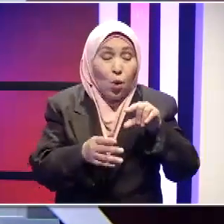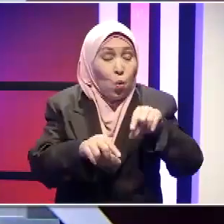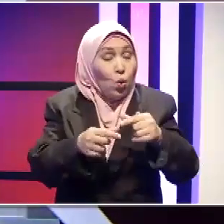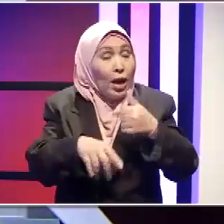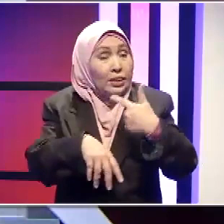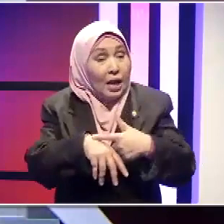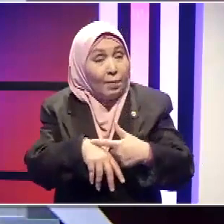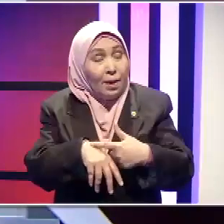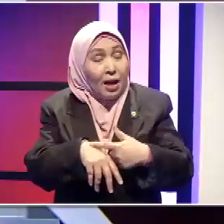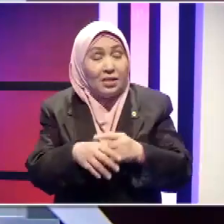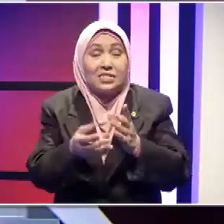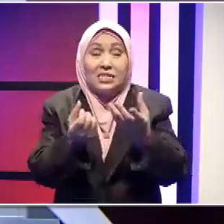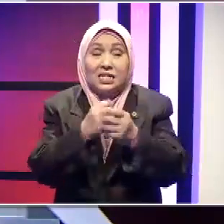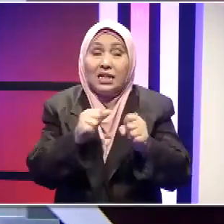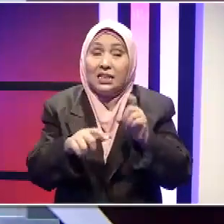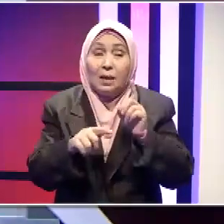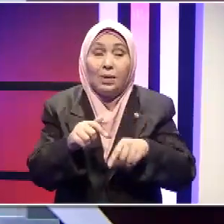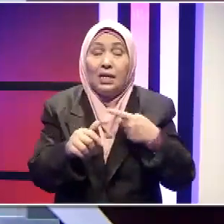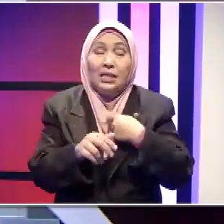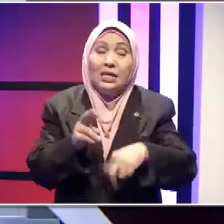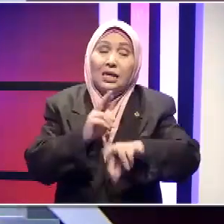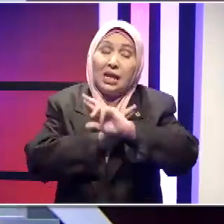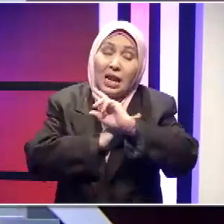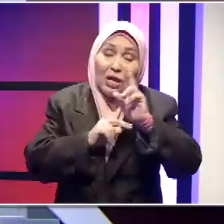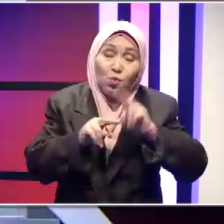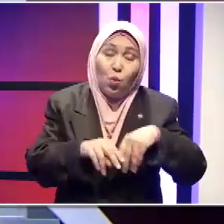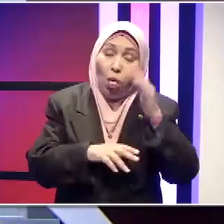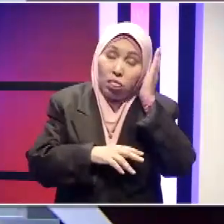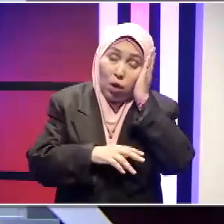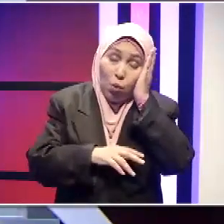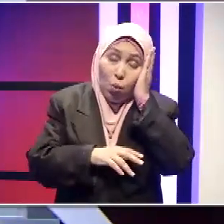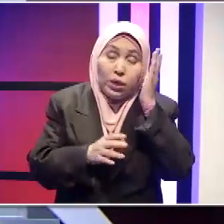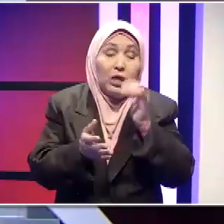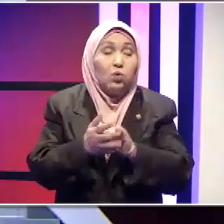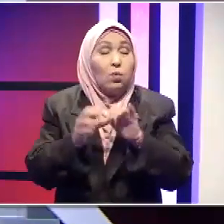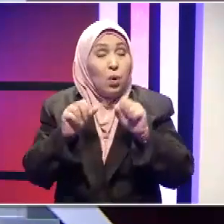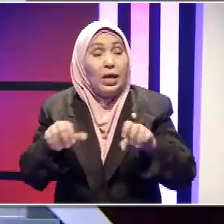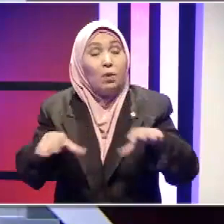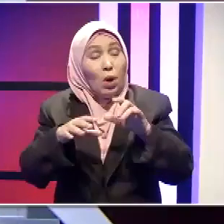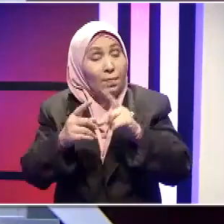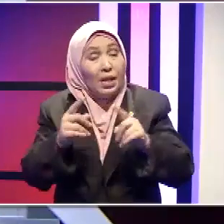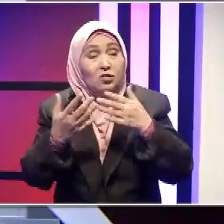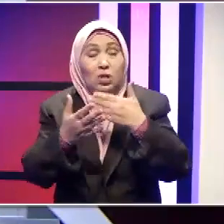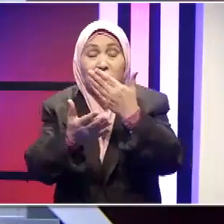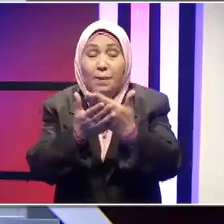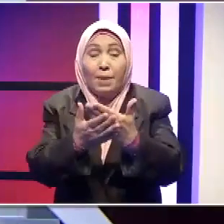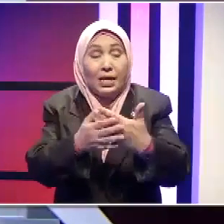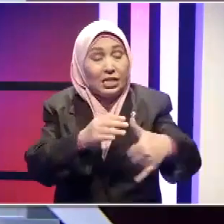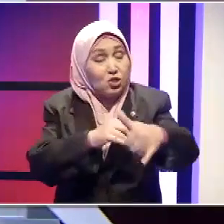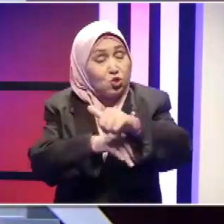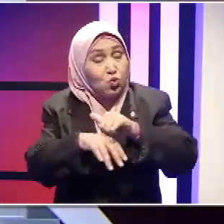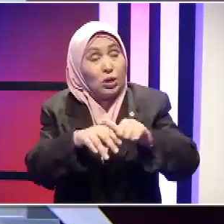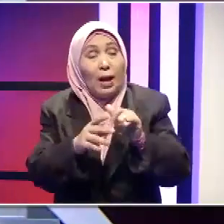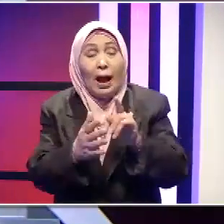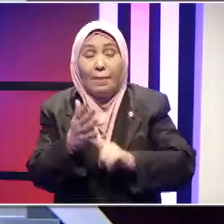bener hahaha gue lagi tidur itu boleh dibuat Bile dah sampai ke Sugeng ya